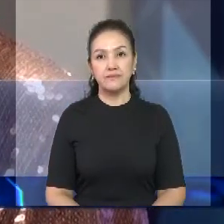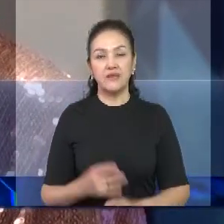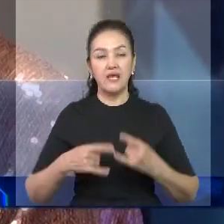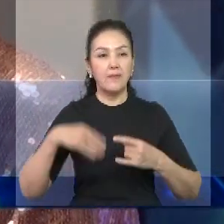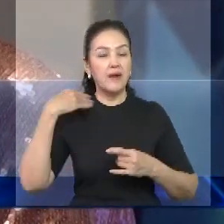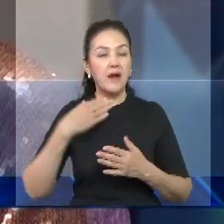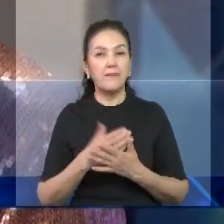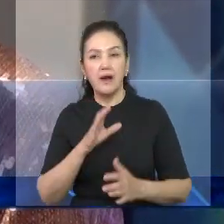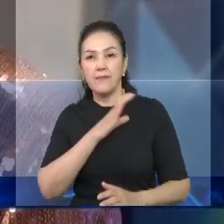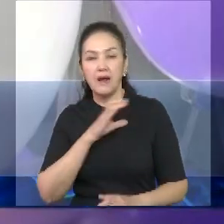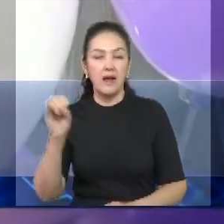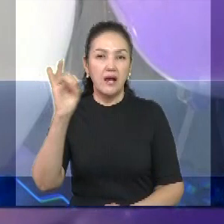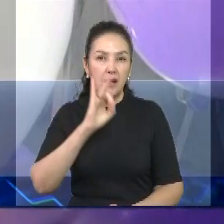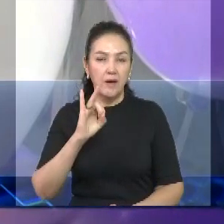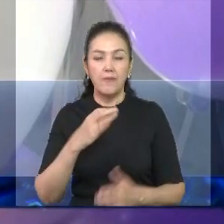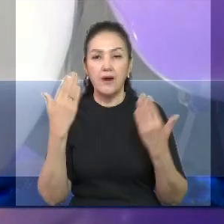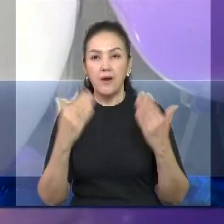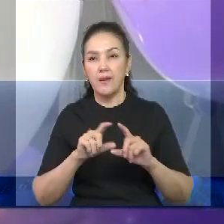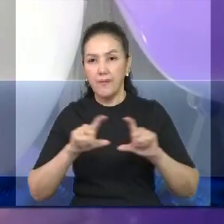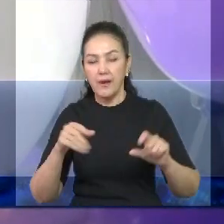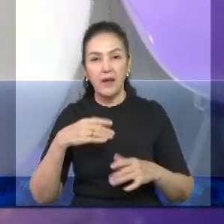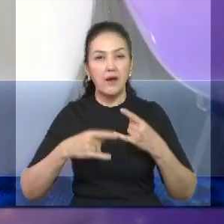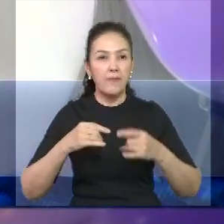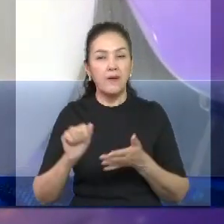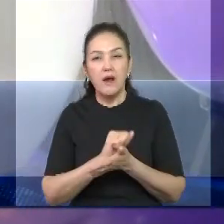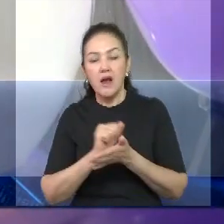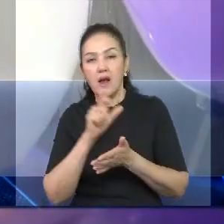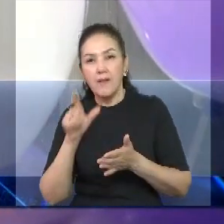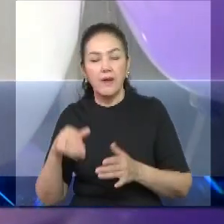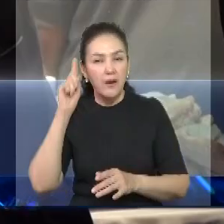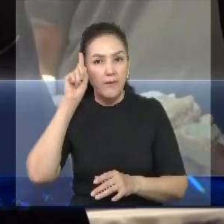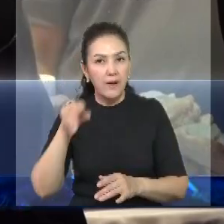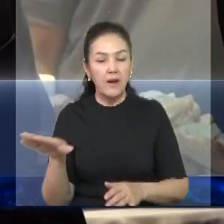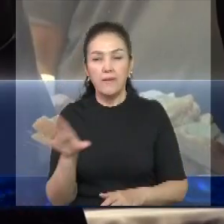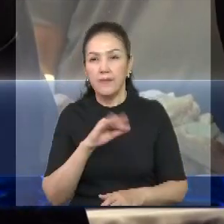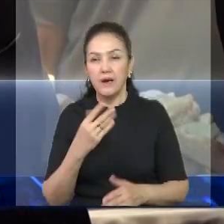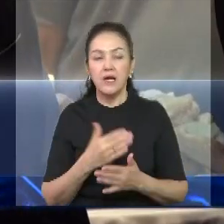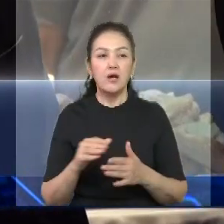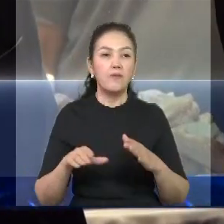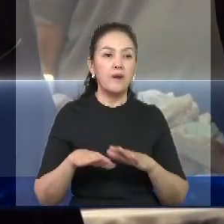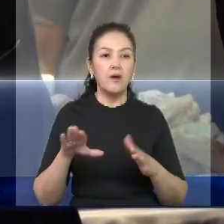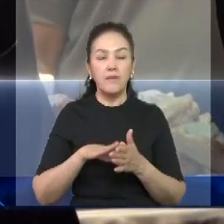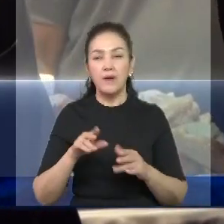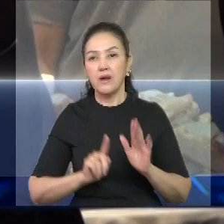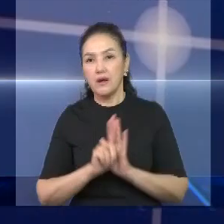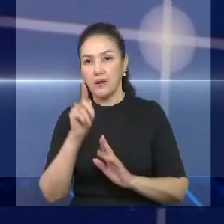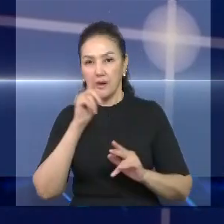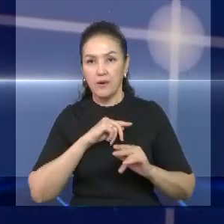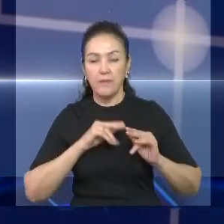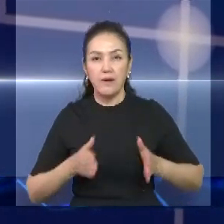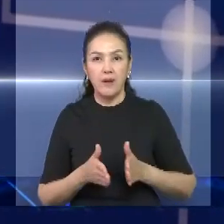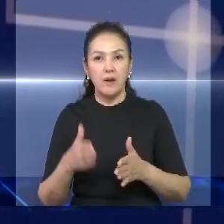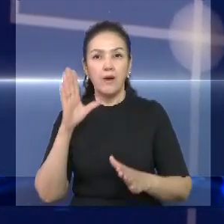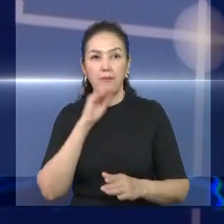Телеканал «Актобе» имеет богатую историю. Это настоящая школа телевизионной журналистики. Всем известно, что многие редакторы и корреспонденты, которые здесь начинали свой трудовой путь,